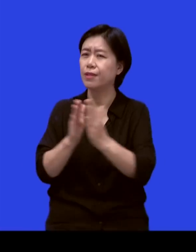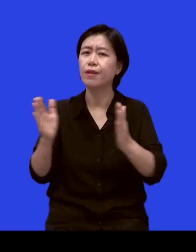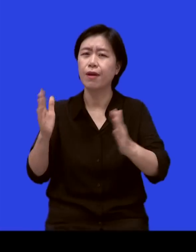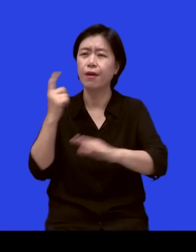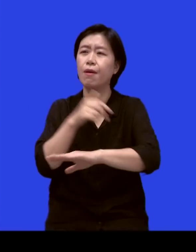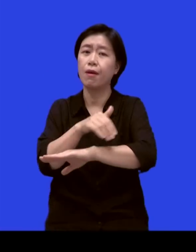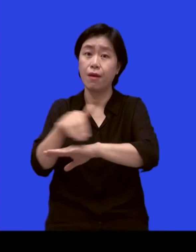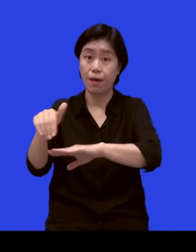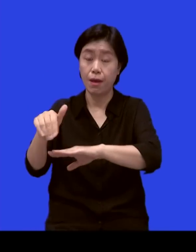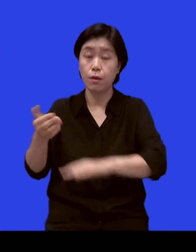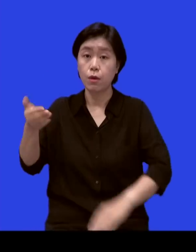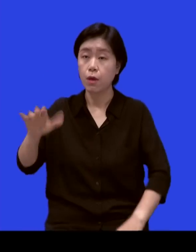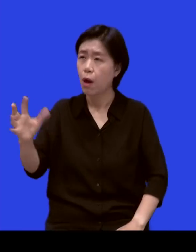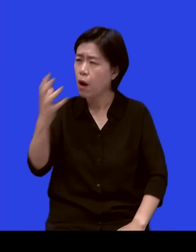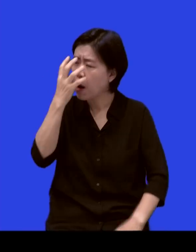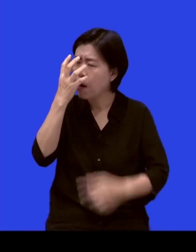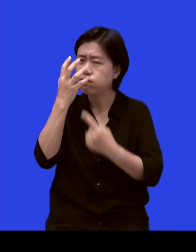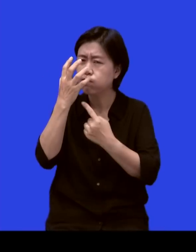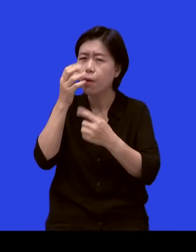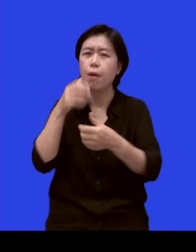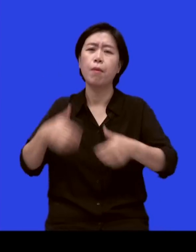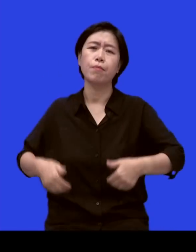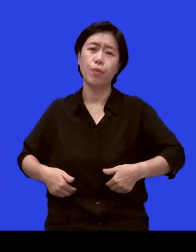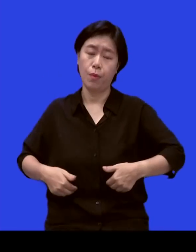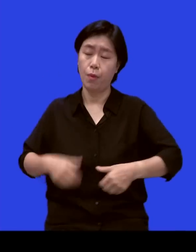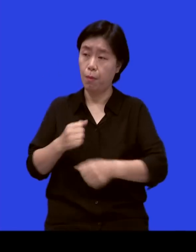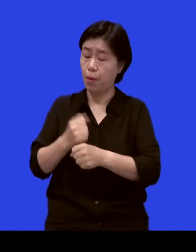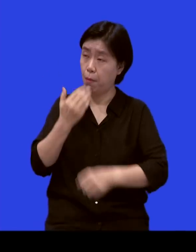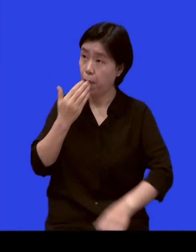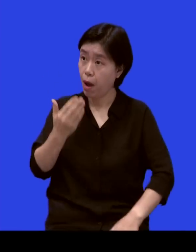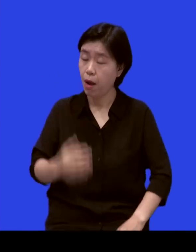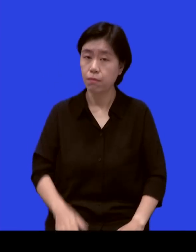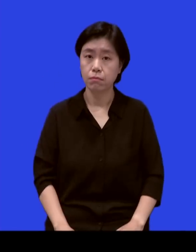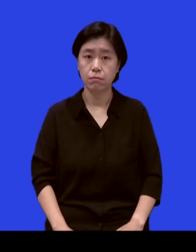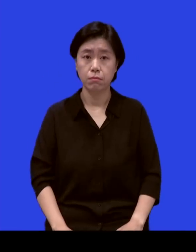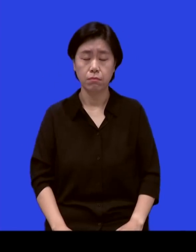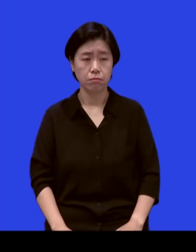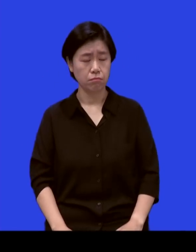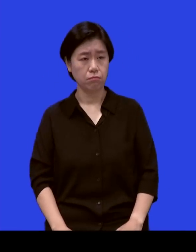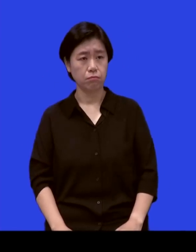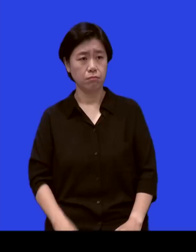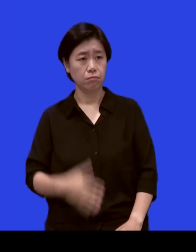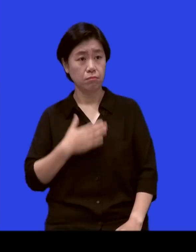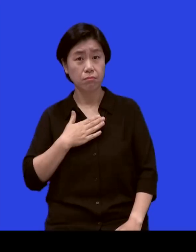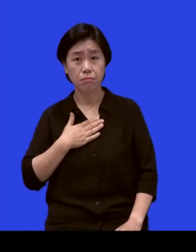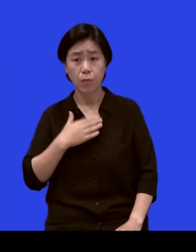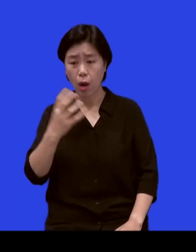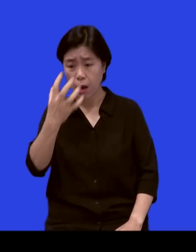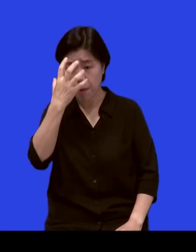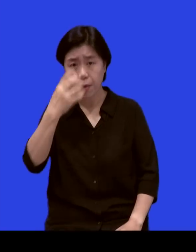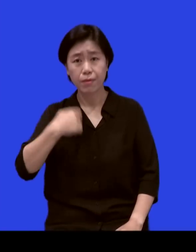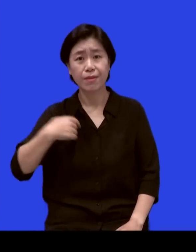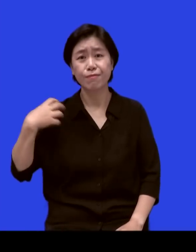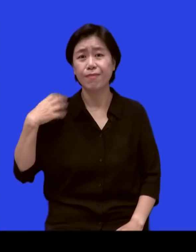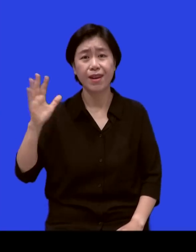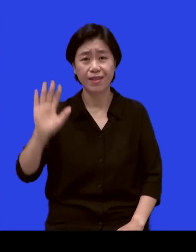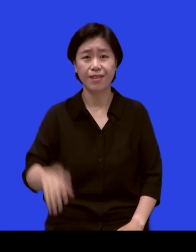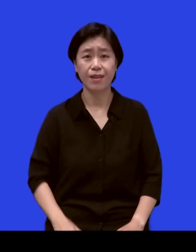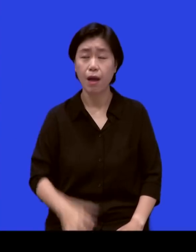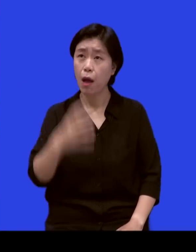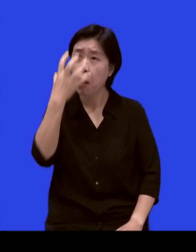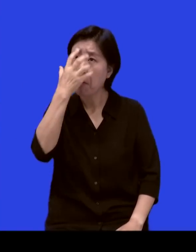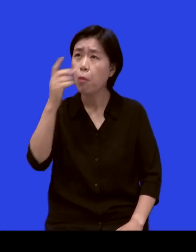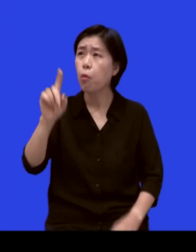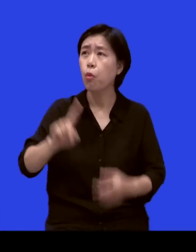예. 그 가면을 좀 만들어줄 수 있냐고 그러는데 예. 제가 그 가면을 뭐 만드는 사람이 아니잖아요. 예. 가면에 대한 이해도 전혀